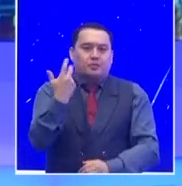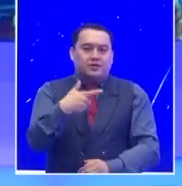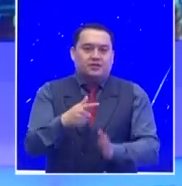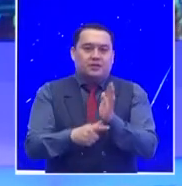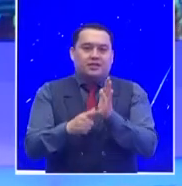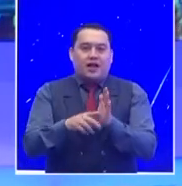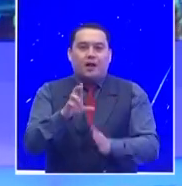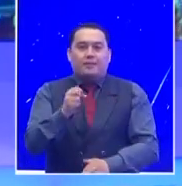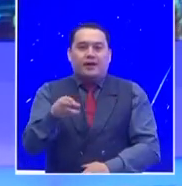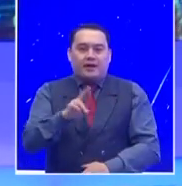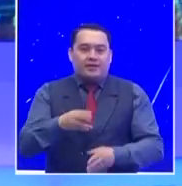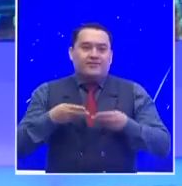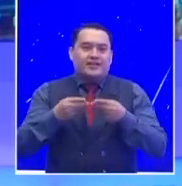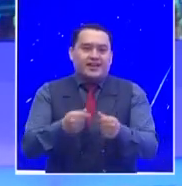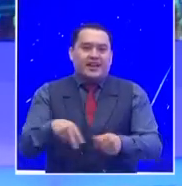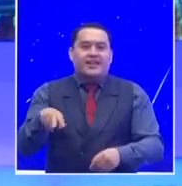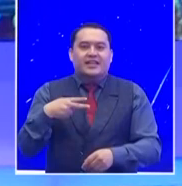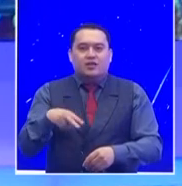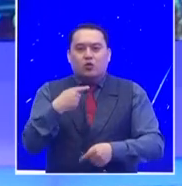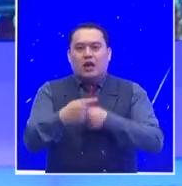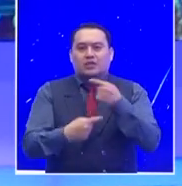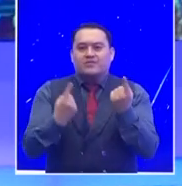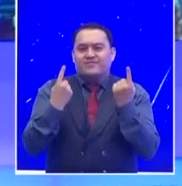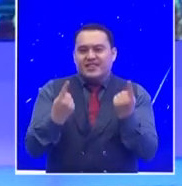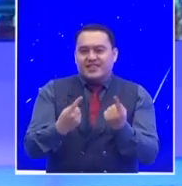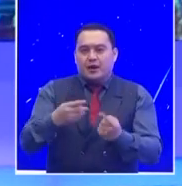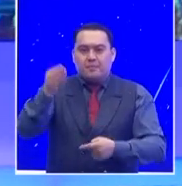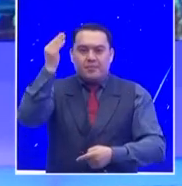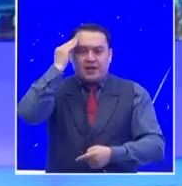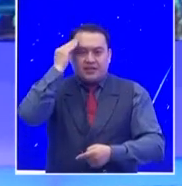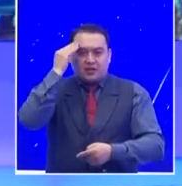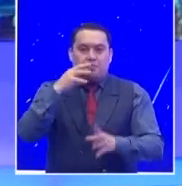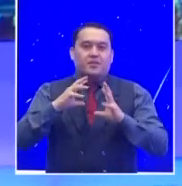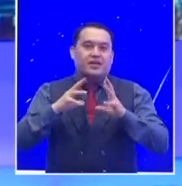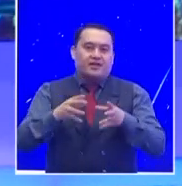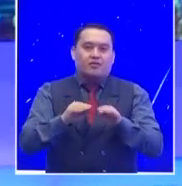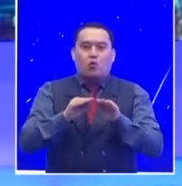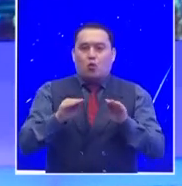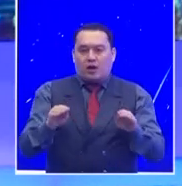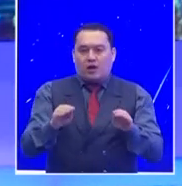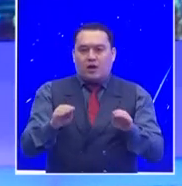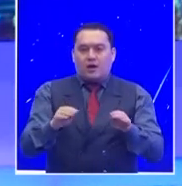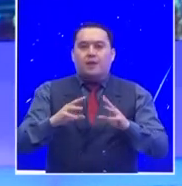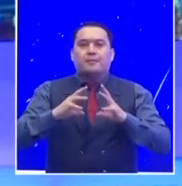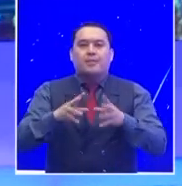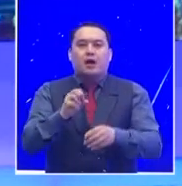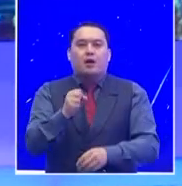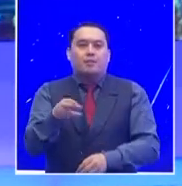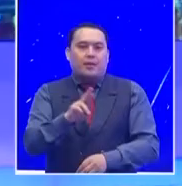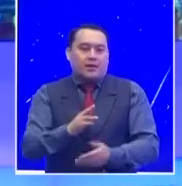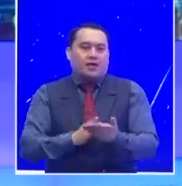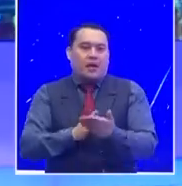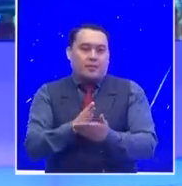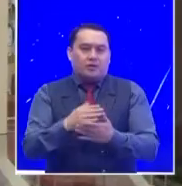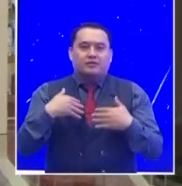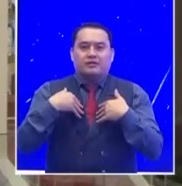175-летию Абая. Влияние литературного наследия выдающегося мыслителя призвано на мировом уровне. И хотя мировоззрения Абая были